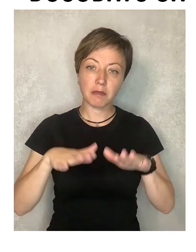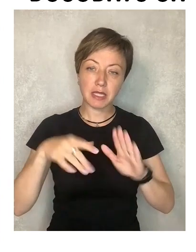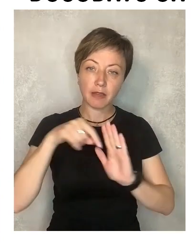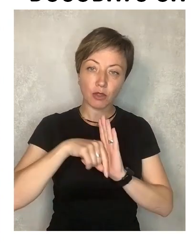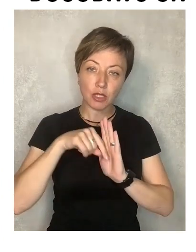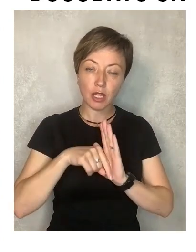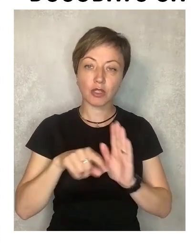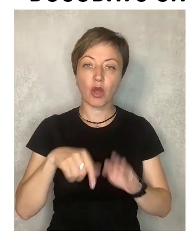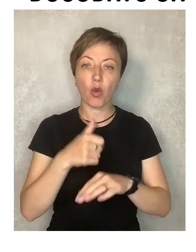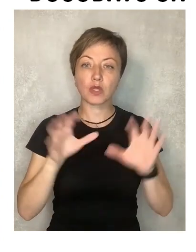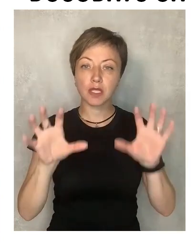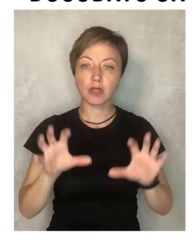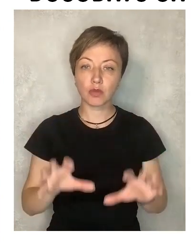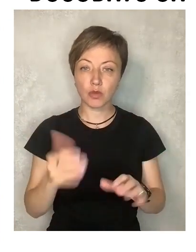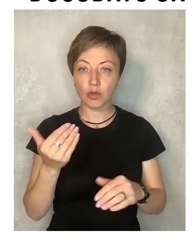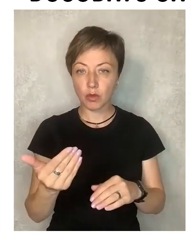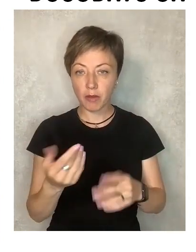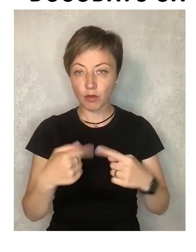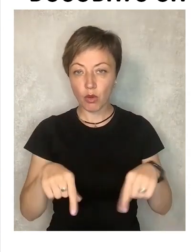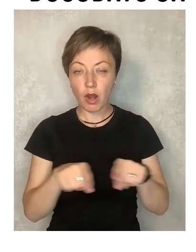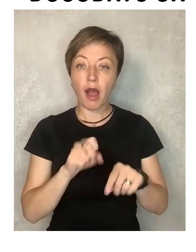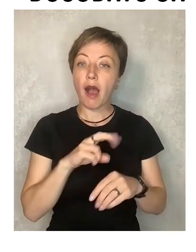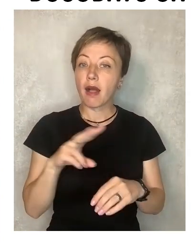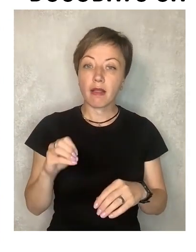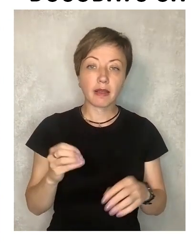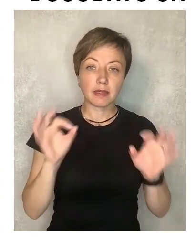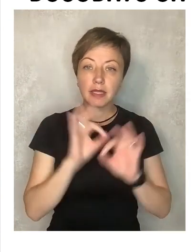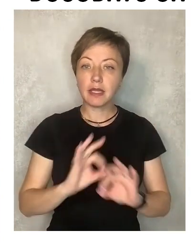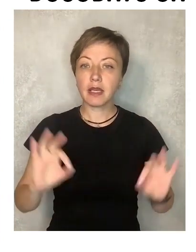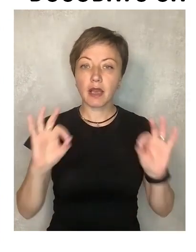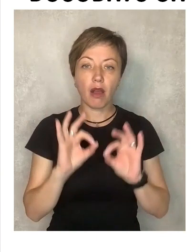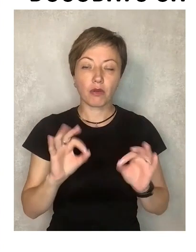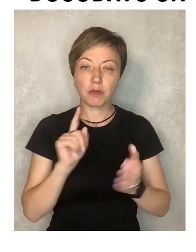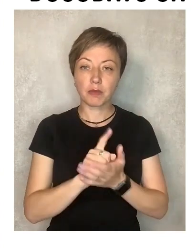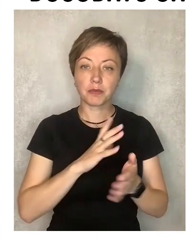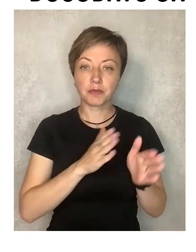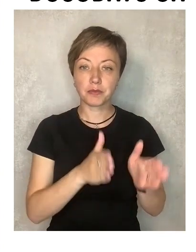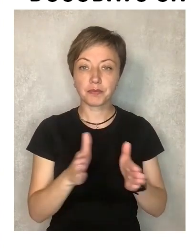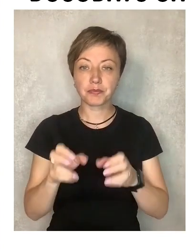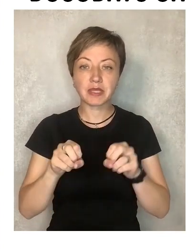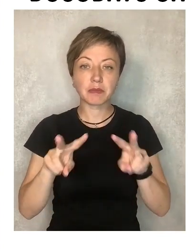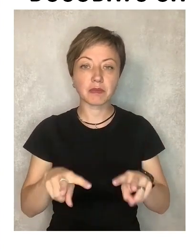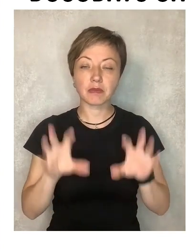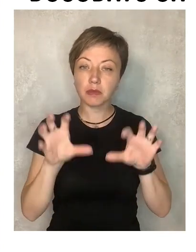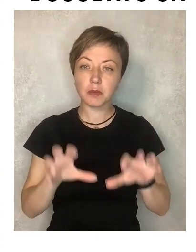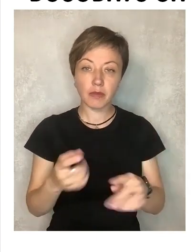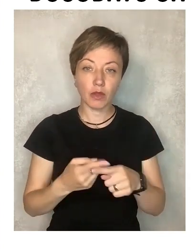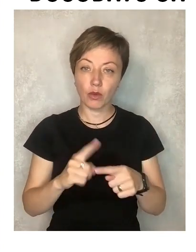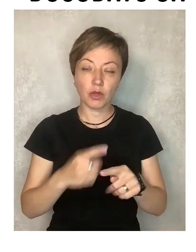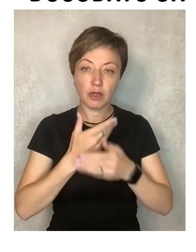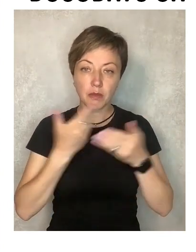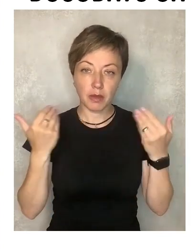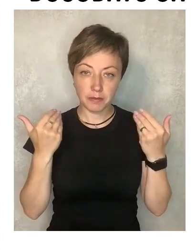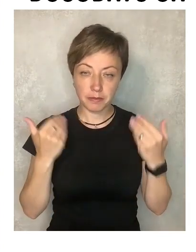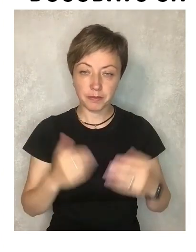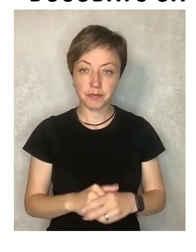Конституцією, законами до відання певного органу. Але немає ніякої, це має бути врегульовано спеціальним законом, але його нема. От. І це